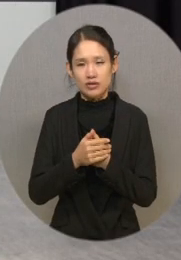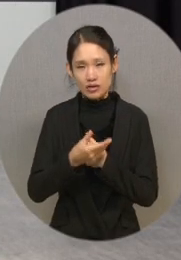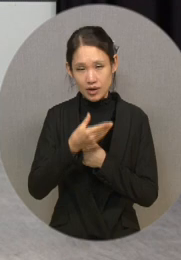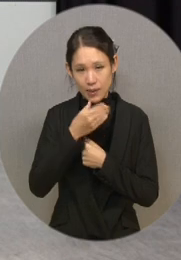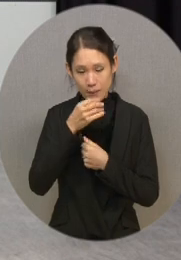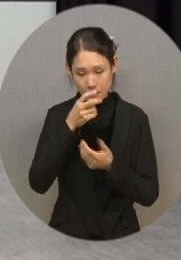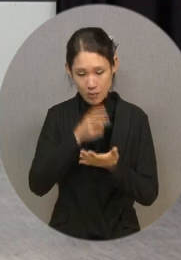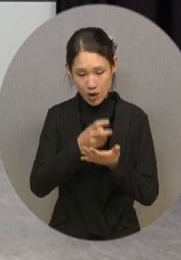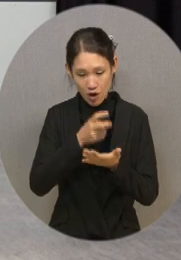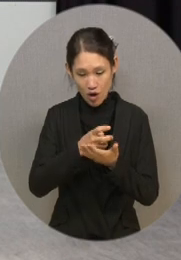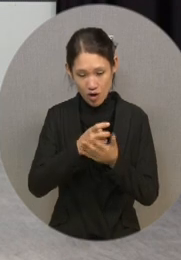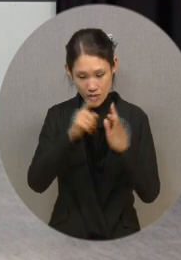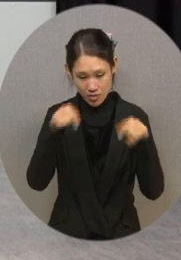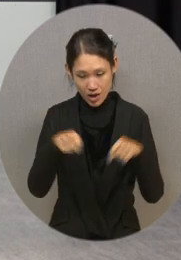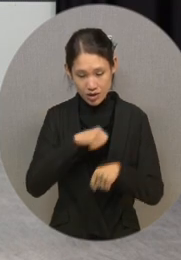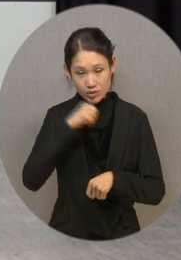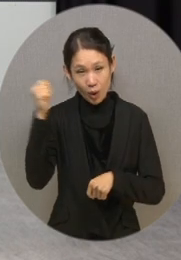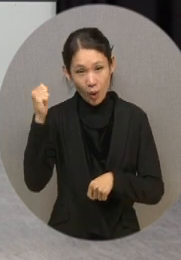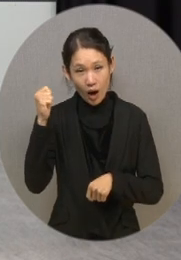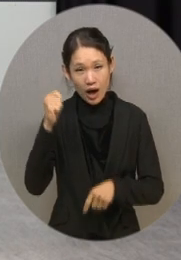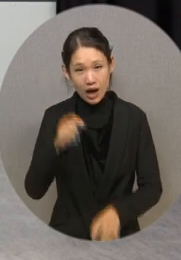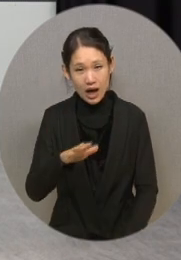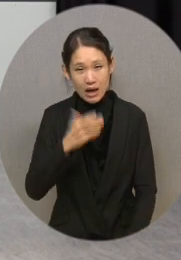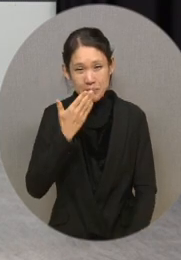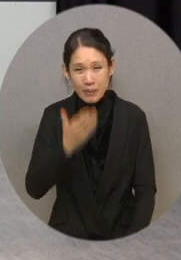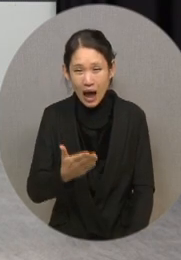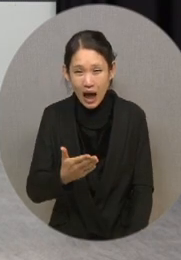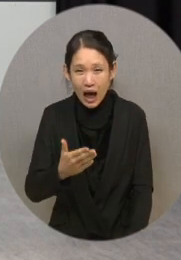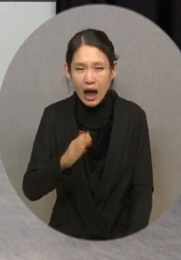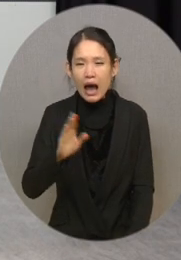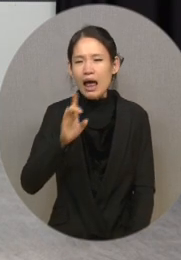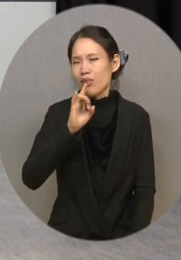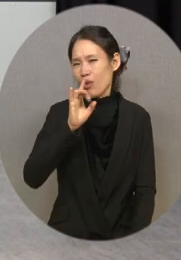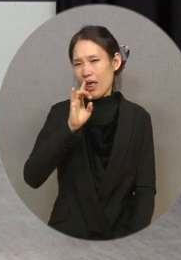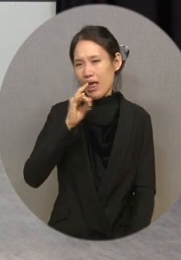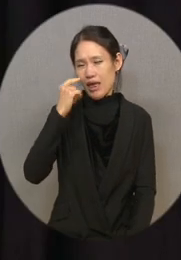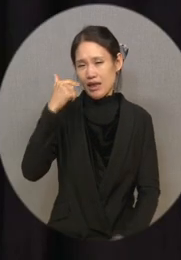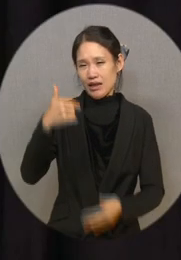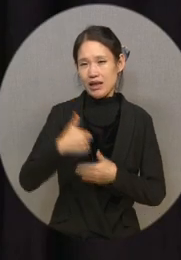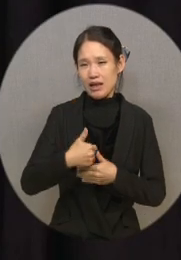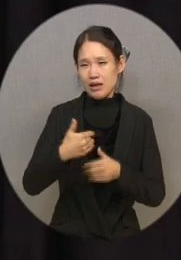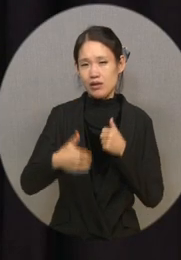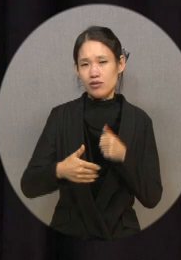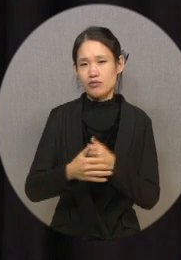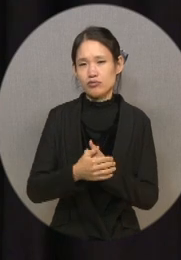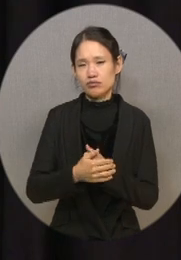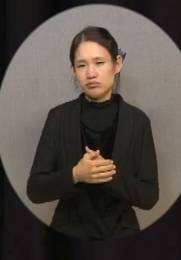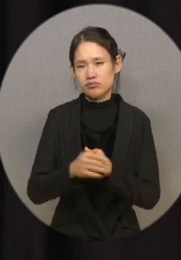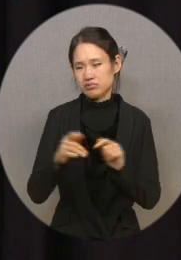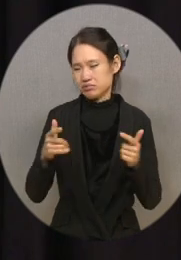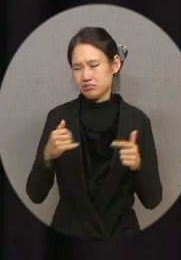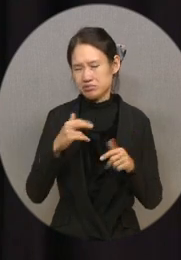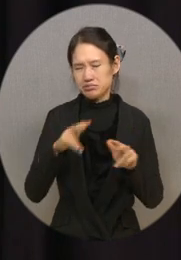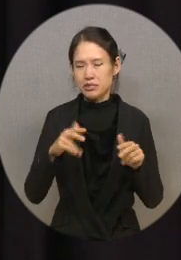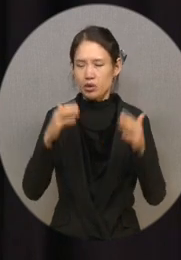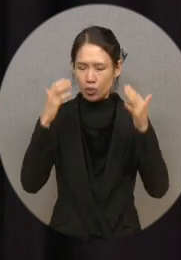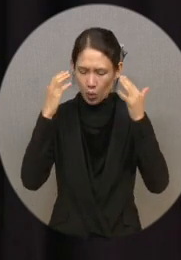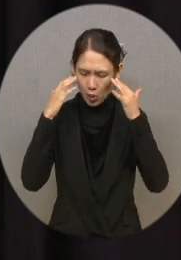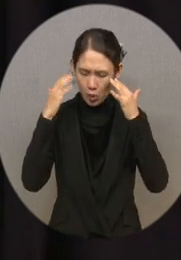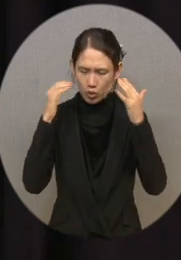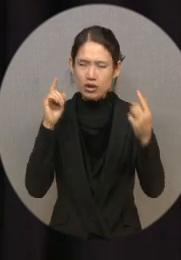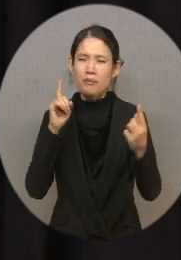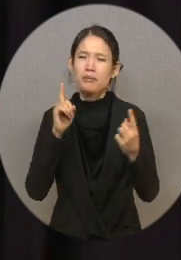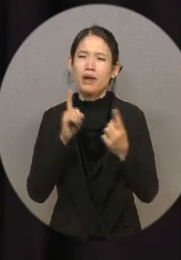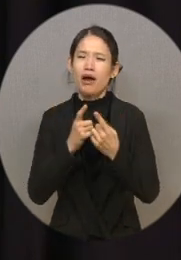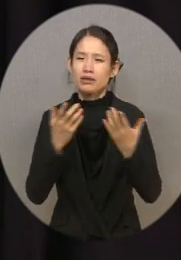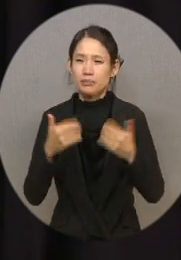통과됐다고 곧자로 실시해야 되냐 이런 의견이 있었어요. 예. 그래서 저는 아니다. 지금 고통받고 있는 사람들이